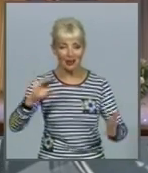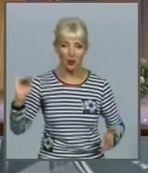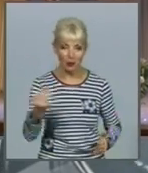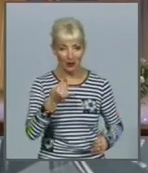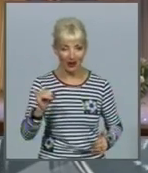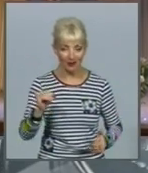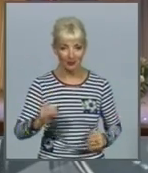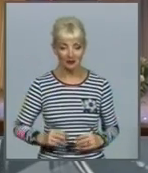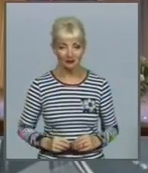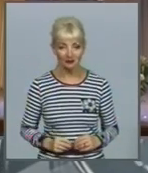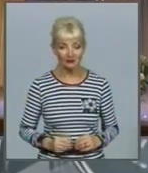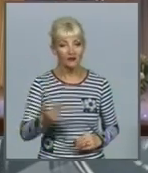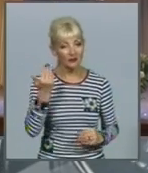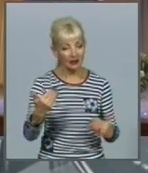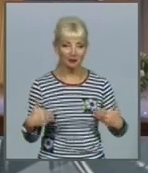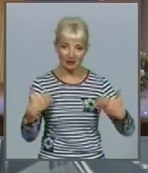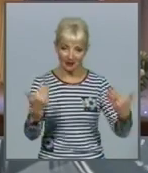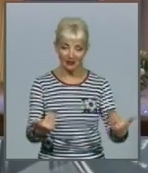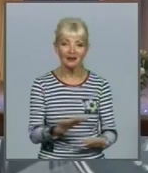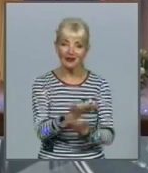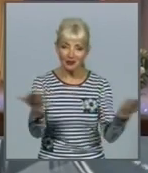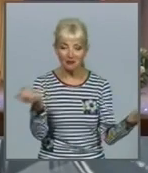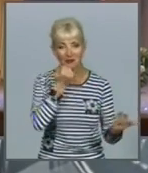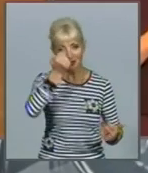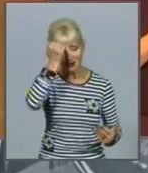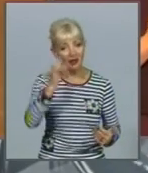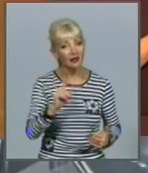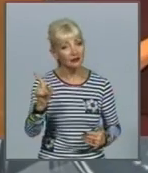Їх вітають, їм дякують. І ті, хто ще сьогодні